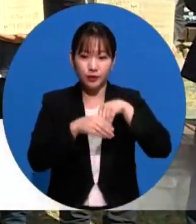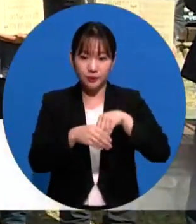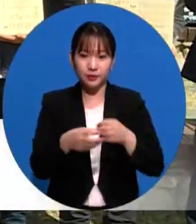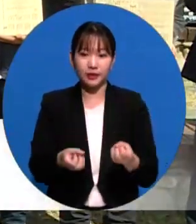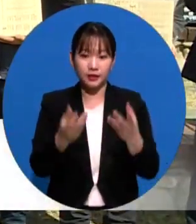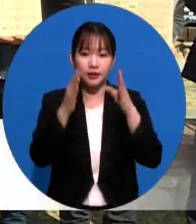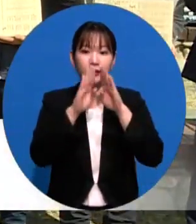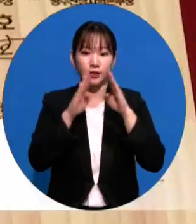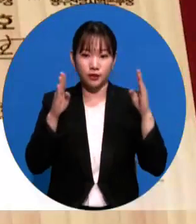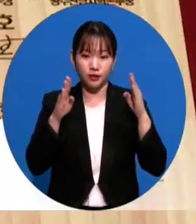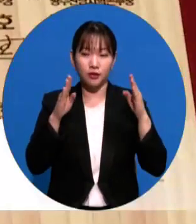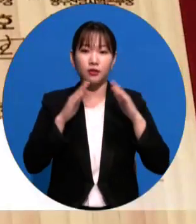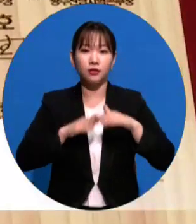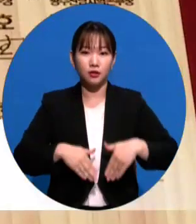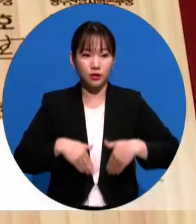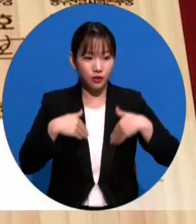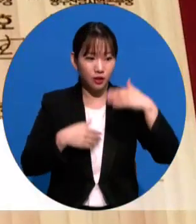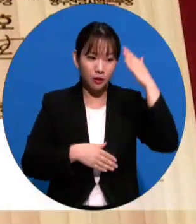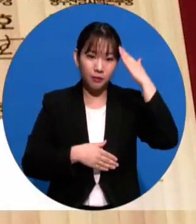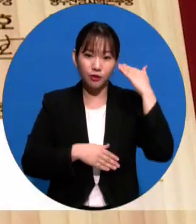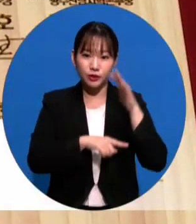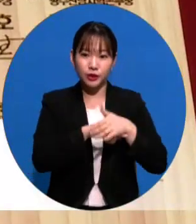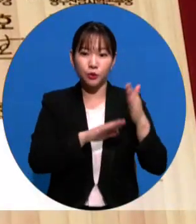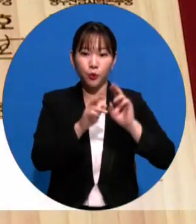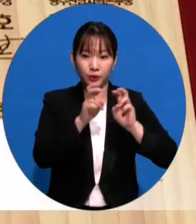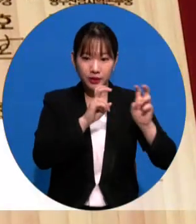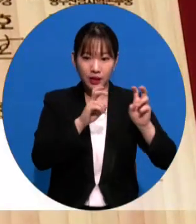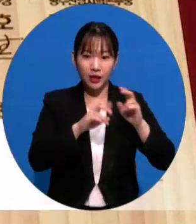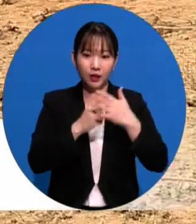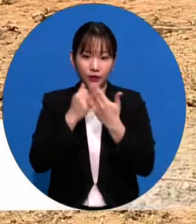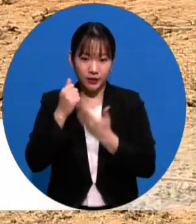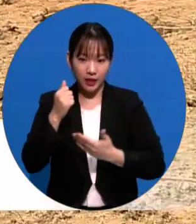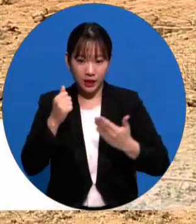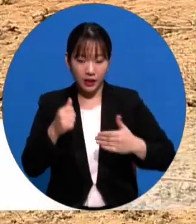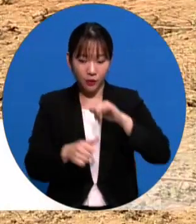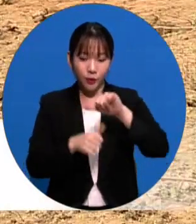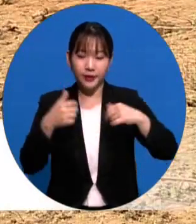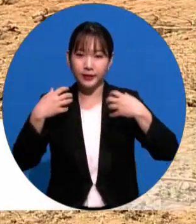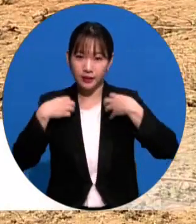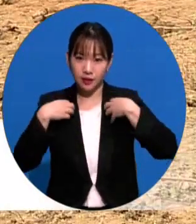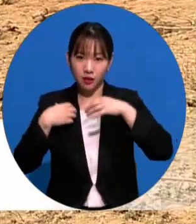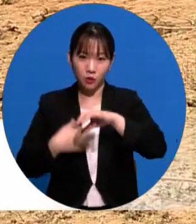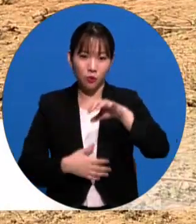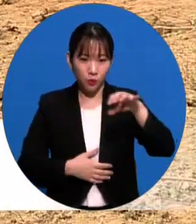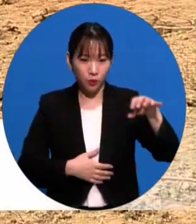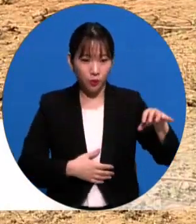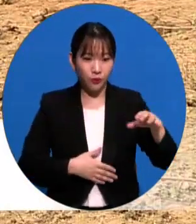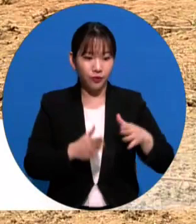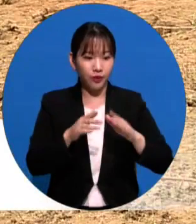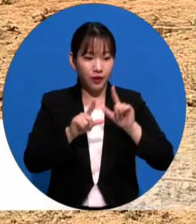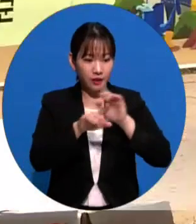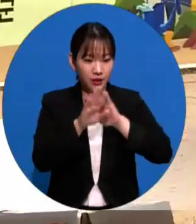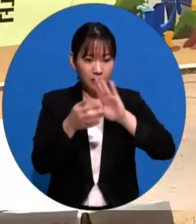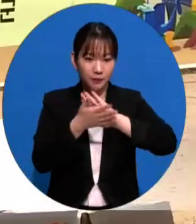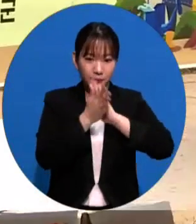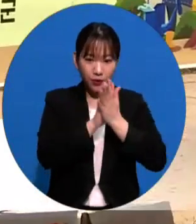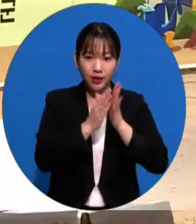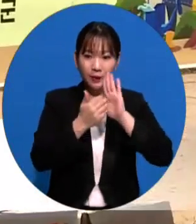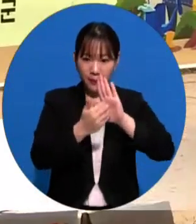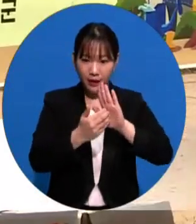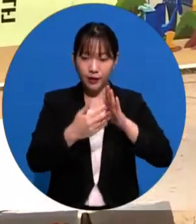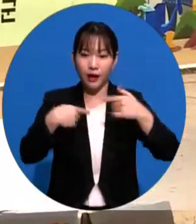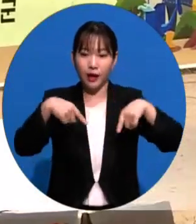전라남도와 한국농어촌공사 영산강 유역 환경청 등은 기후변화 대응을 공동묘표로